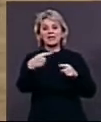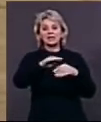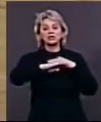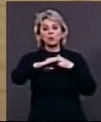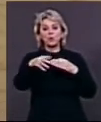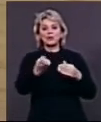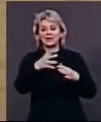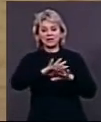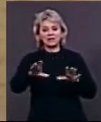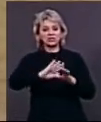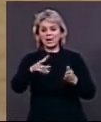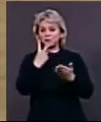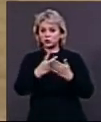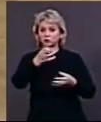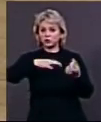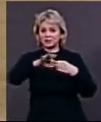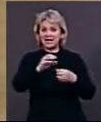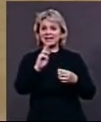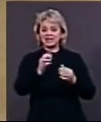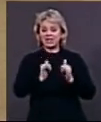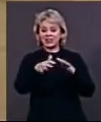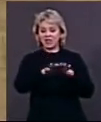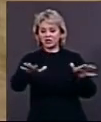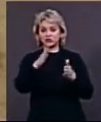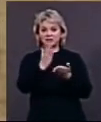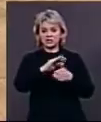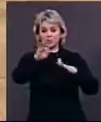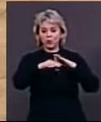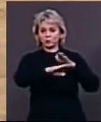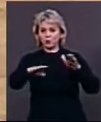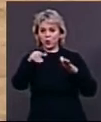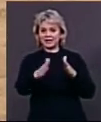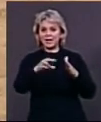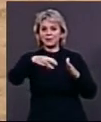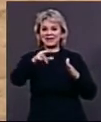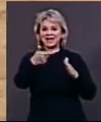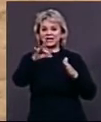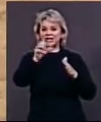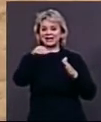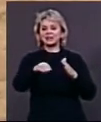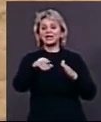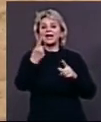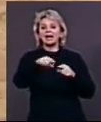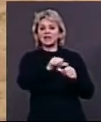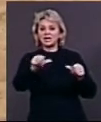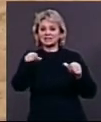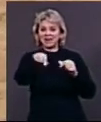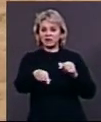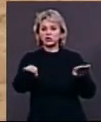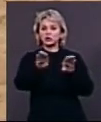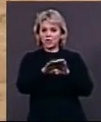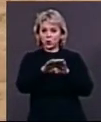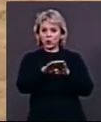поле подогрев не предусмотрен проектом, дренаж есть, под полем есть, значит, мегагрид, это вот основание вот такой